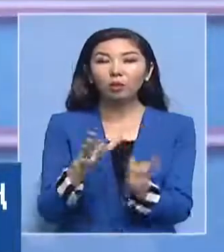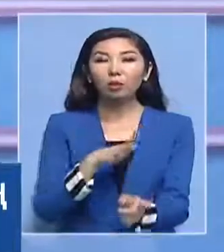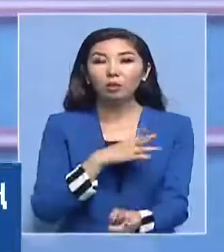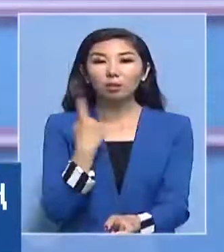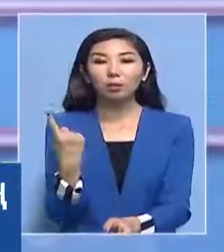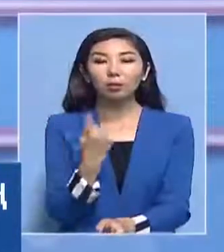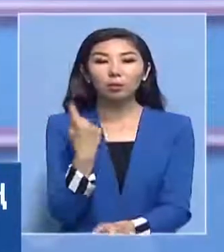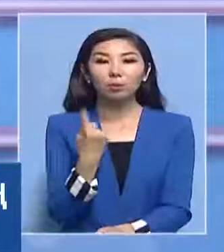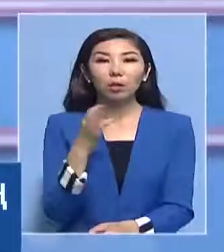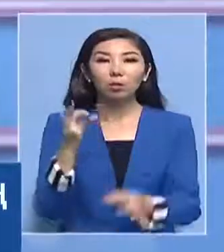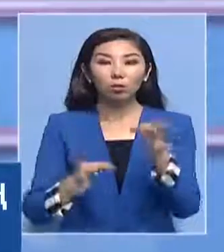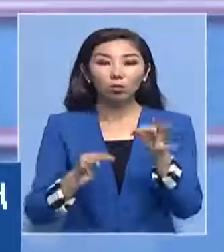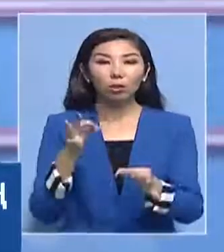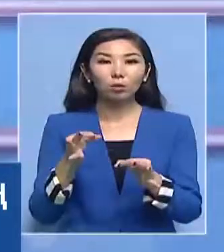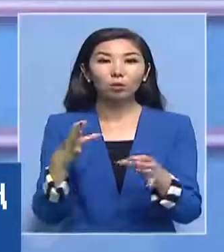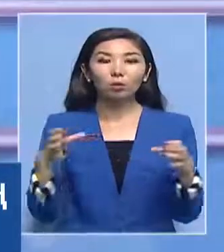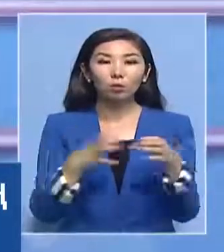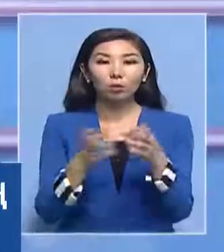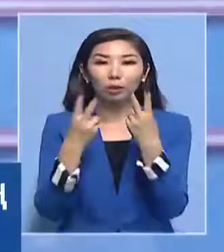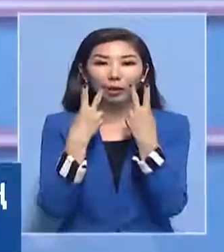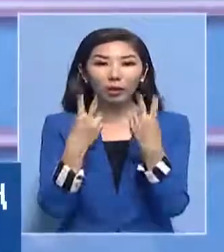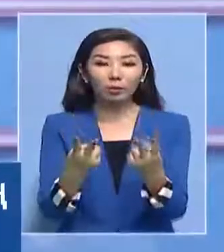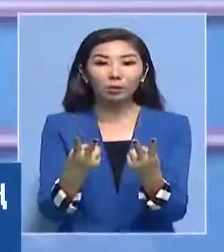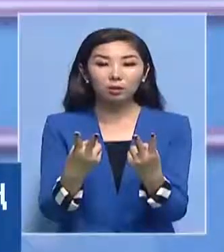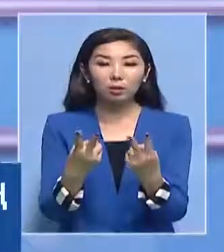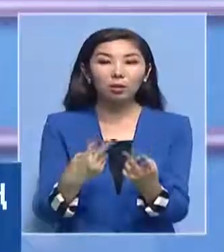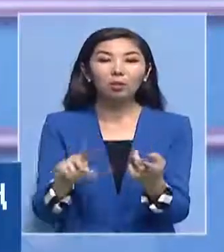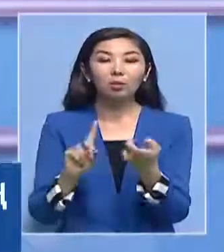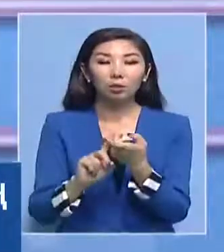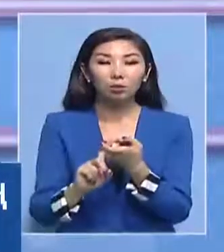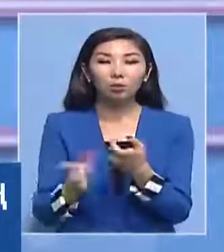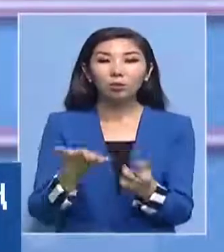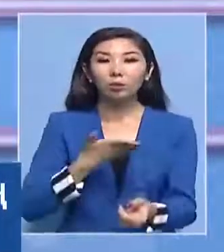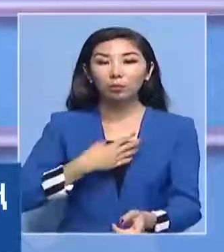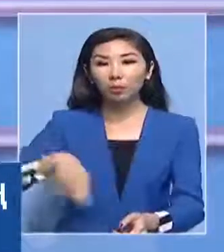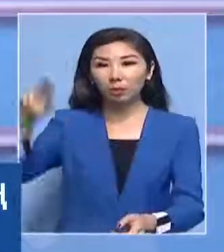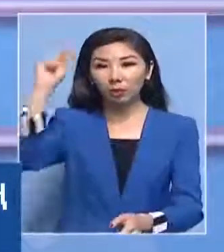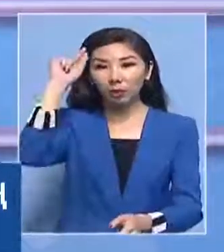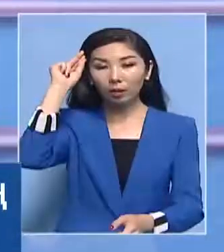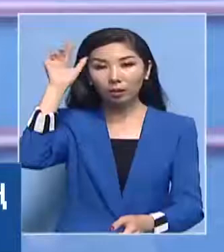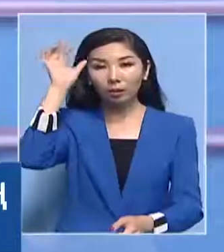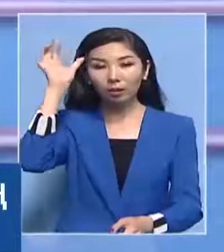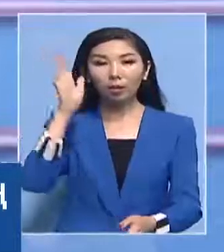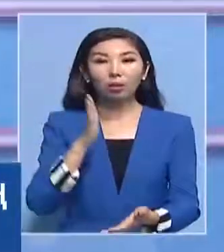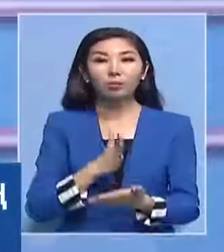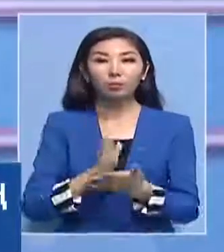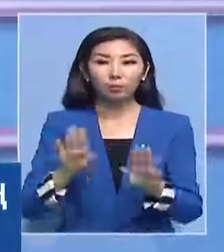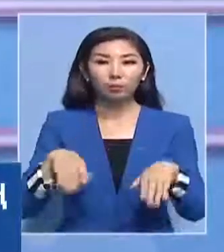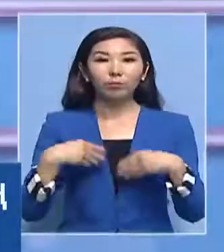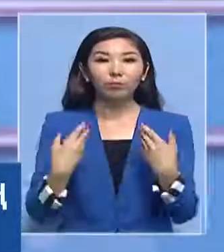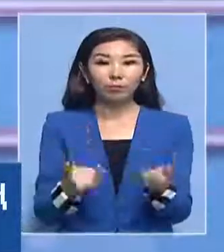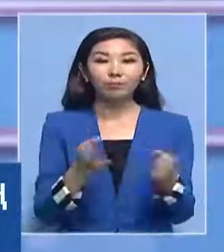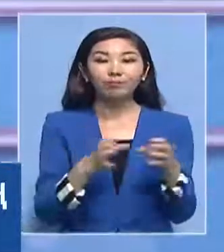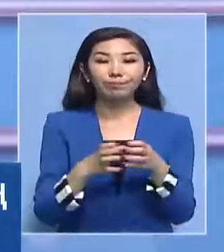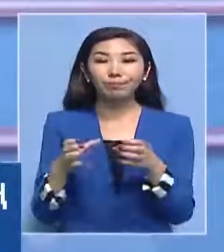ең бірінші алдымен сотқа жеткізбей ұжымда қараймыз. Бұл мәселені мысалы біздің білім саласында барлық жаңа білім беру